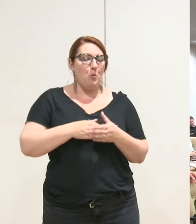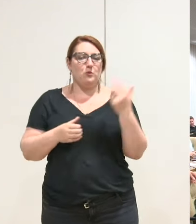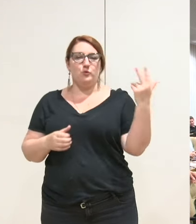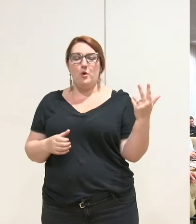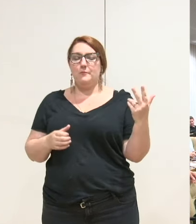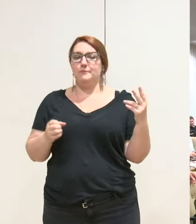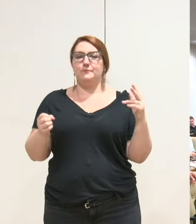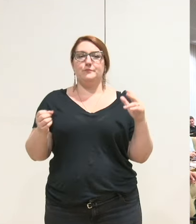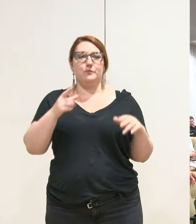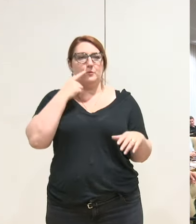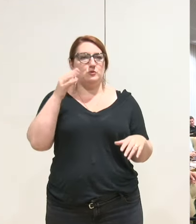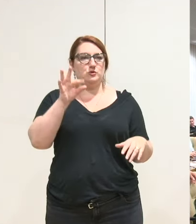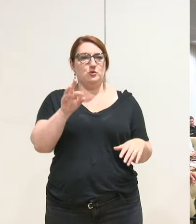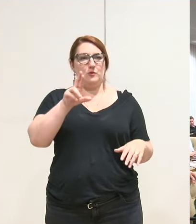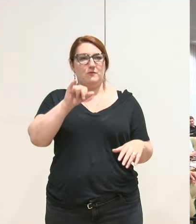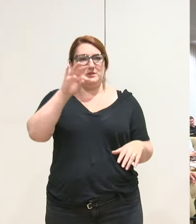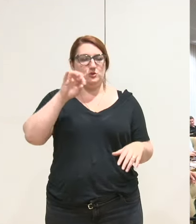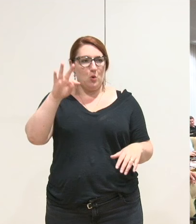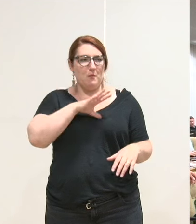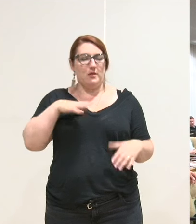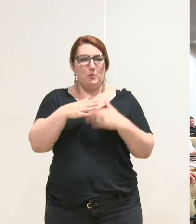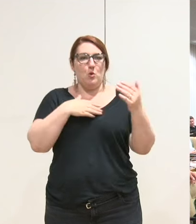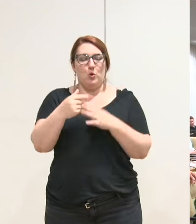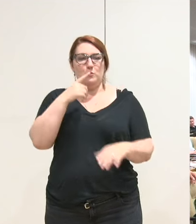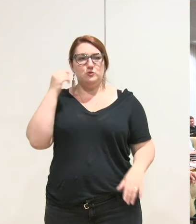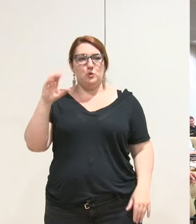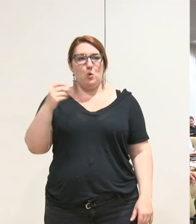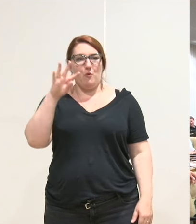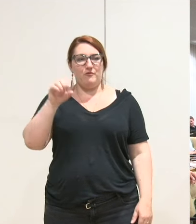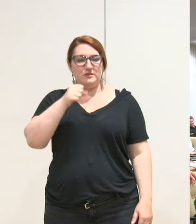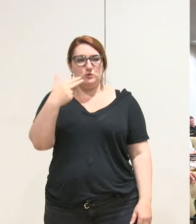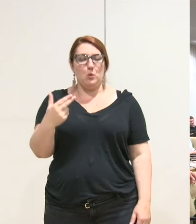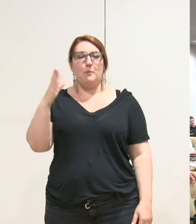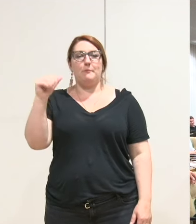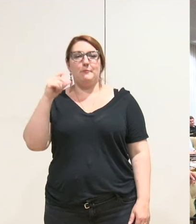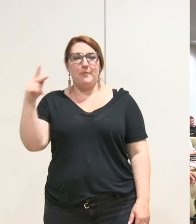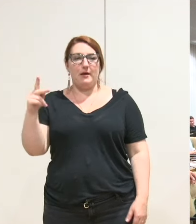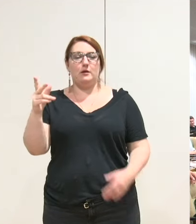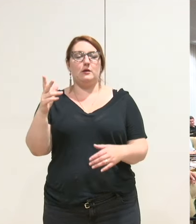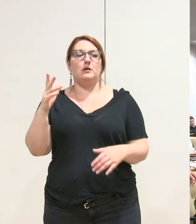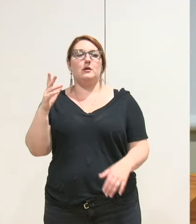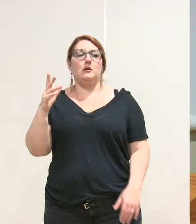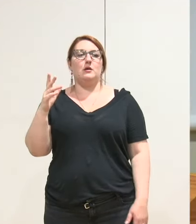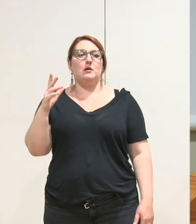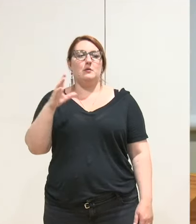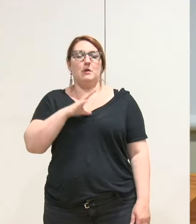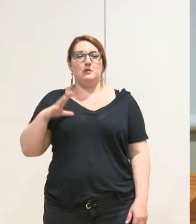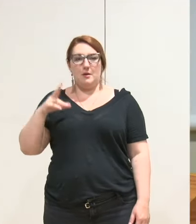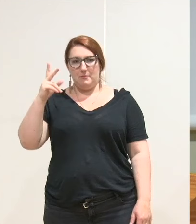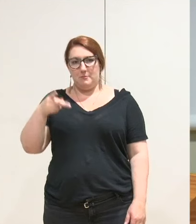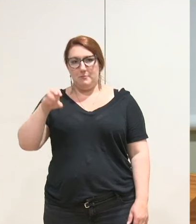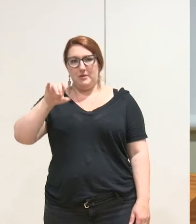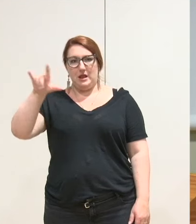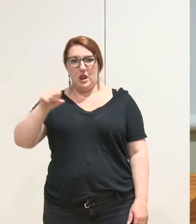c'est Monsieur Frist madame Leureux monsieur confession monsieur bac monsieur Bron et Madame pfin sont désignés y y